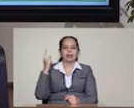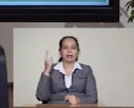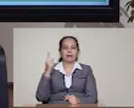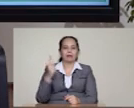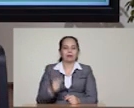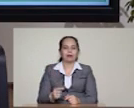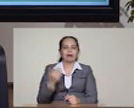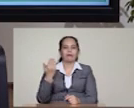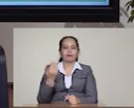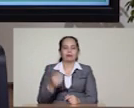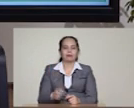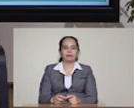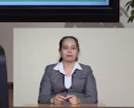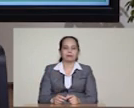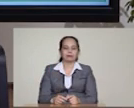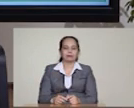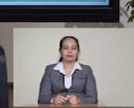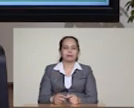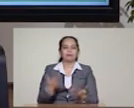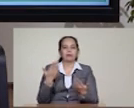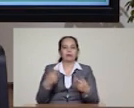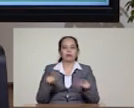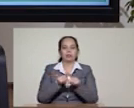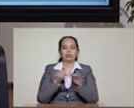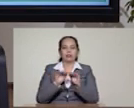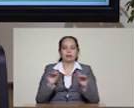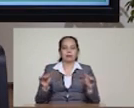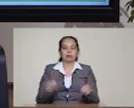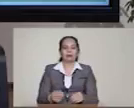древней, В. Вот, пожалуйста,